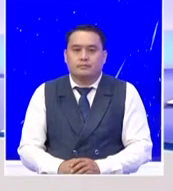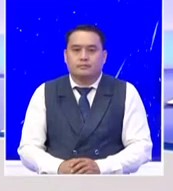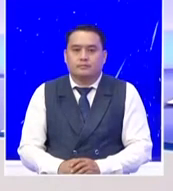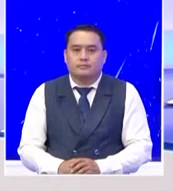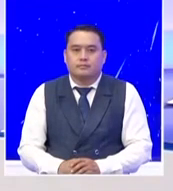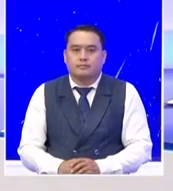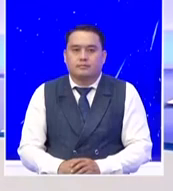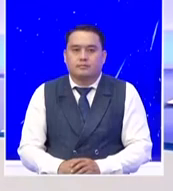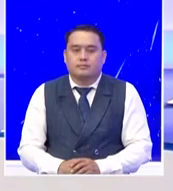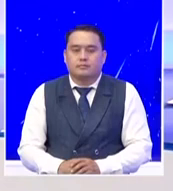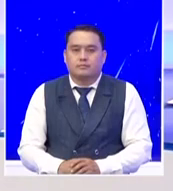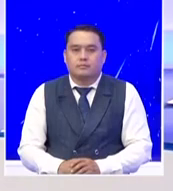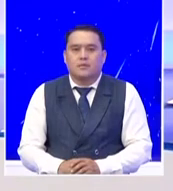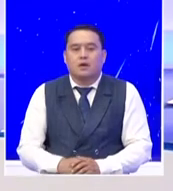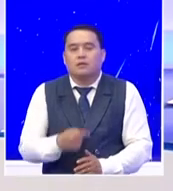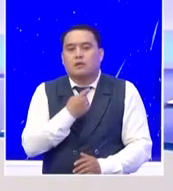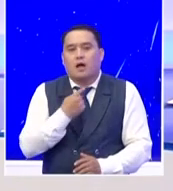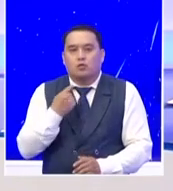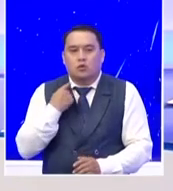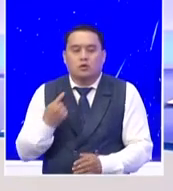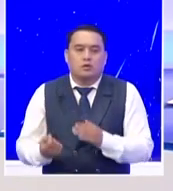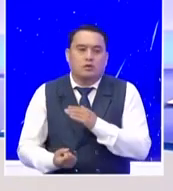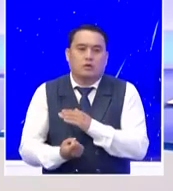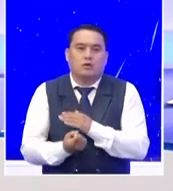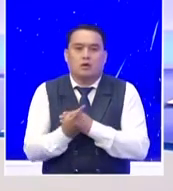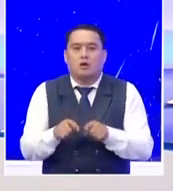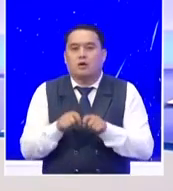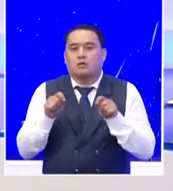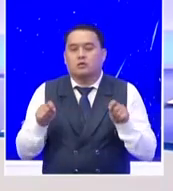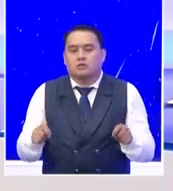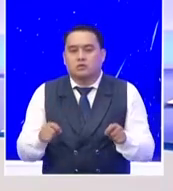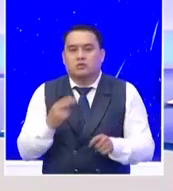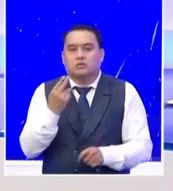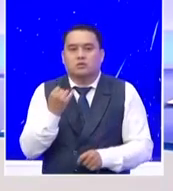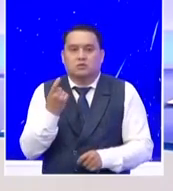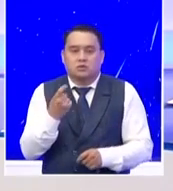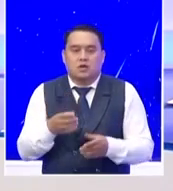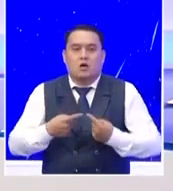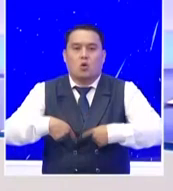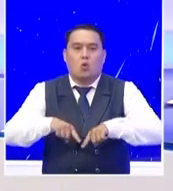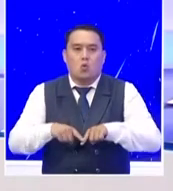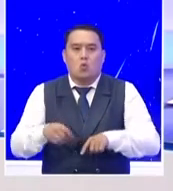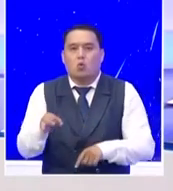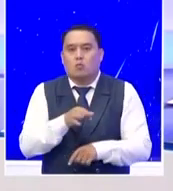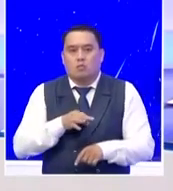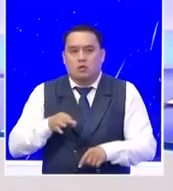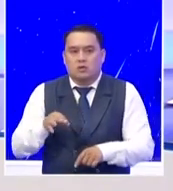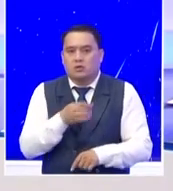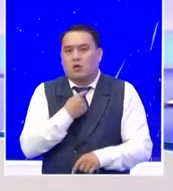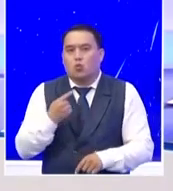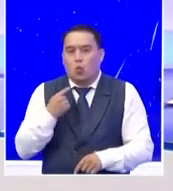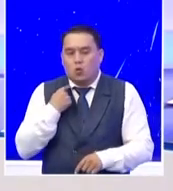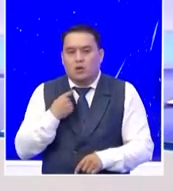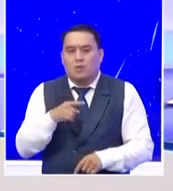Хабарымызды жалғастырамыз. Талдықорғанда тағы бір тігін цех ашылды. Енді Алпамыс қоғамдық ұйым өкілдері облыс орталығы